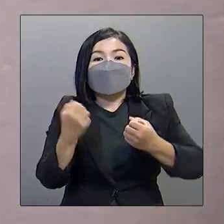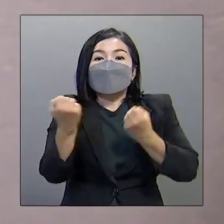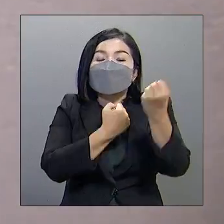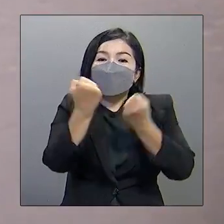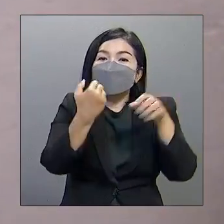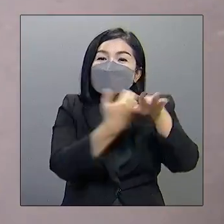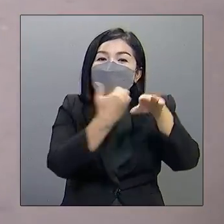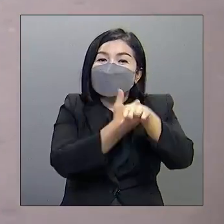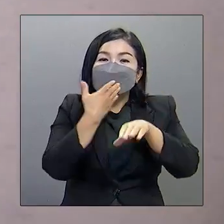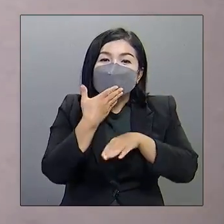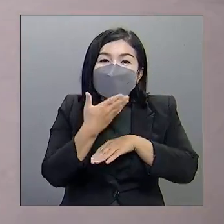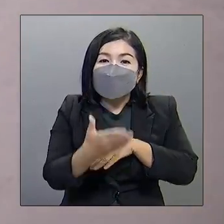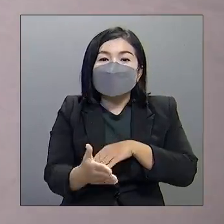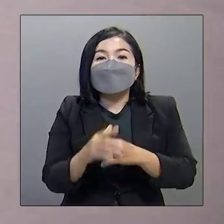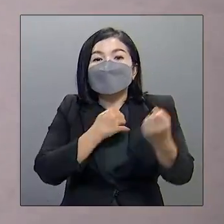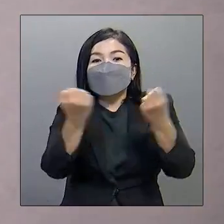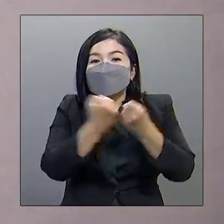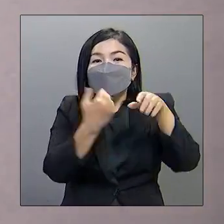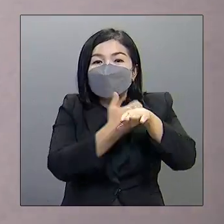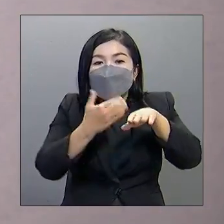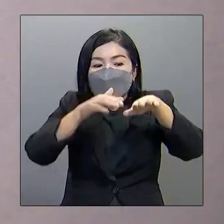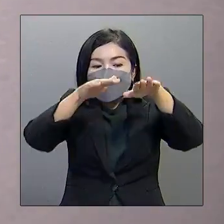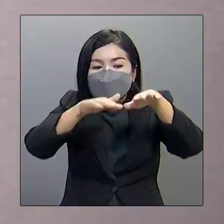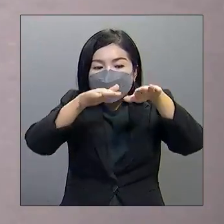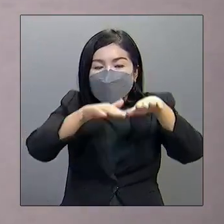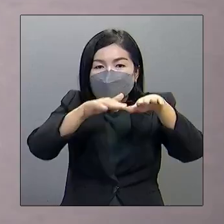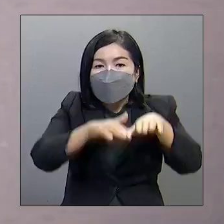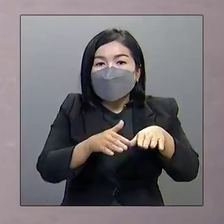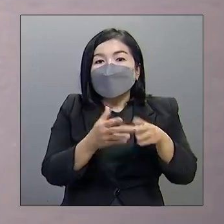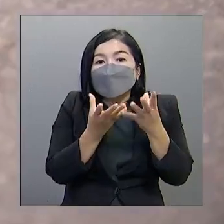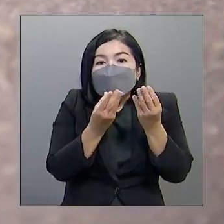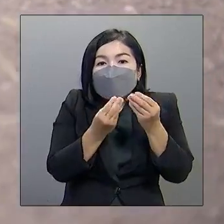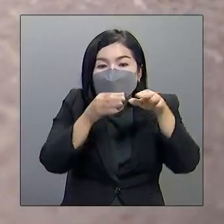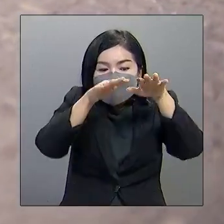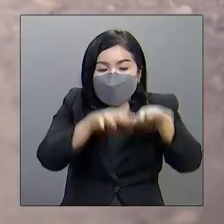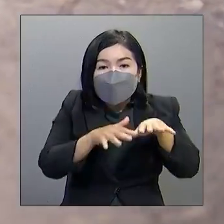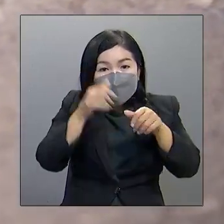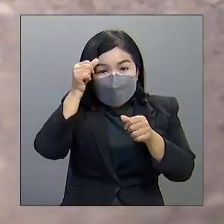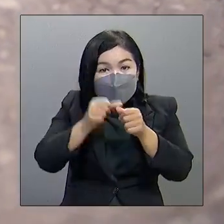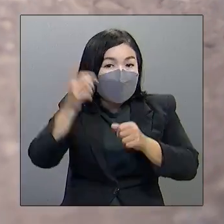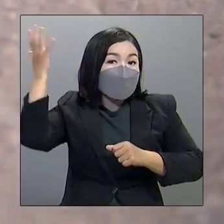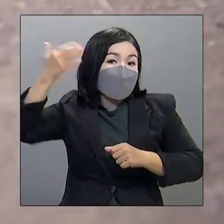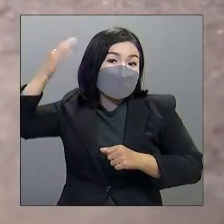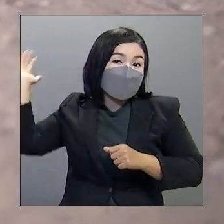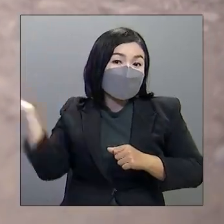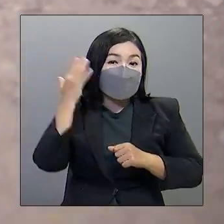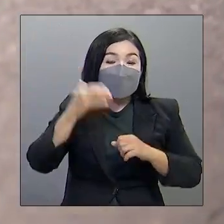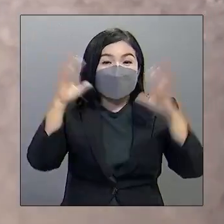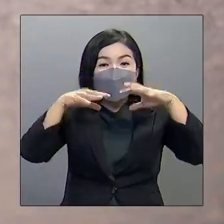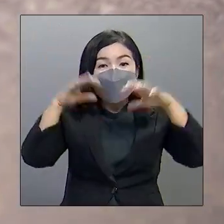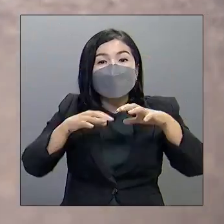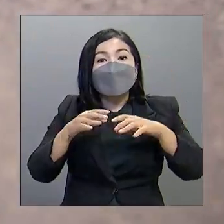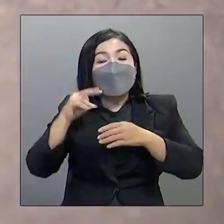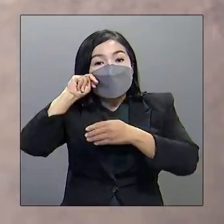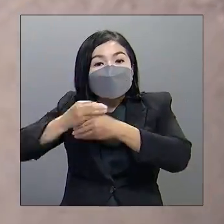ปมาตลอด โอเค ถนนเนี่ยเวลารถวิ่งเยอะๆมันซุดปีที่แล้วเนี่ยที่พายุเต้นหมู่เข้ามาเนี่ยมีการระบายน้ำผ่านคลองนี้แล้ว